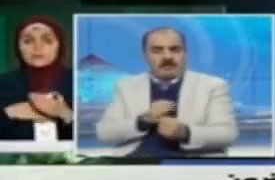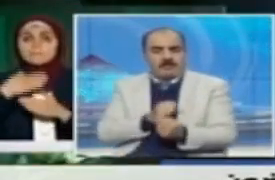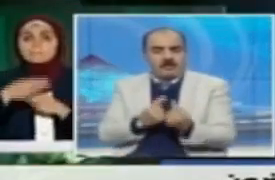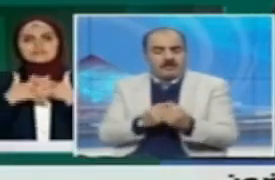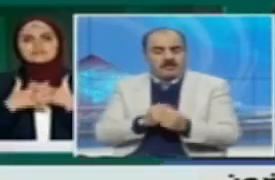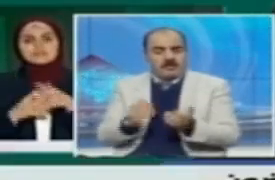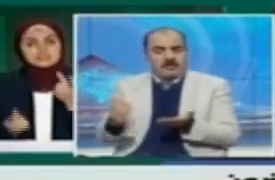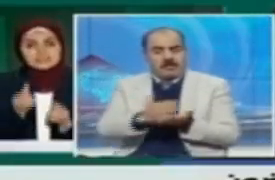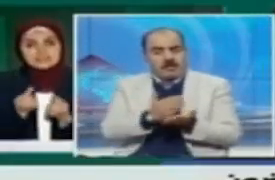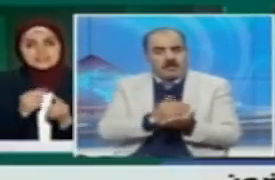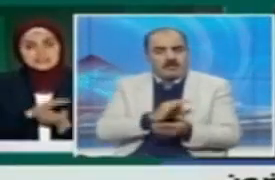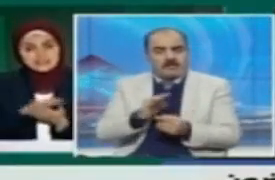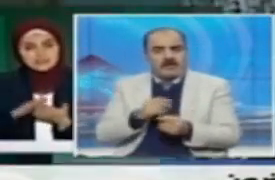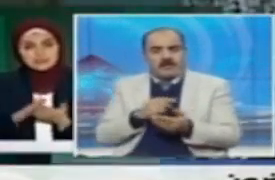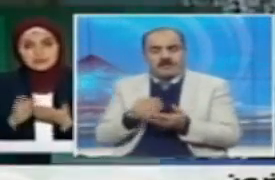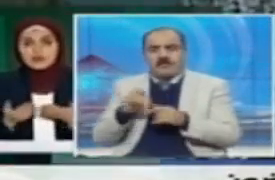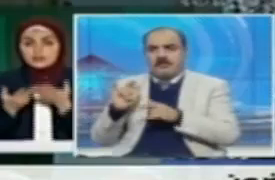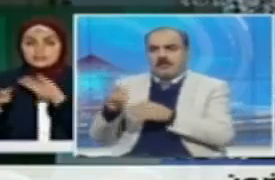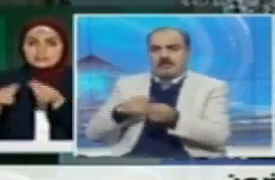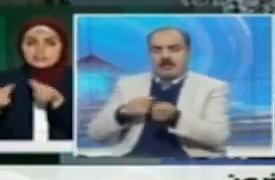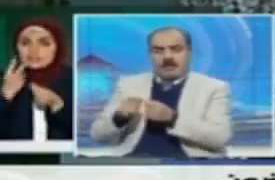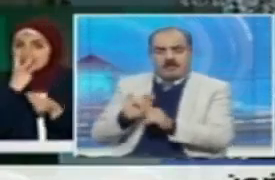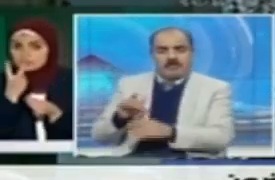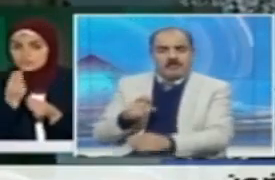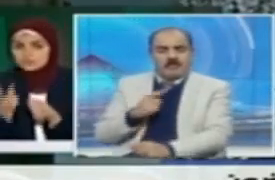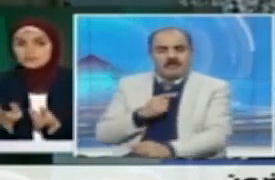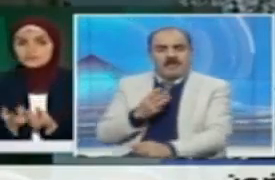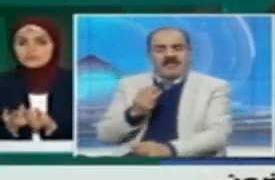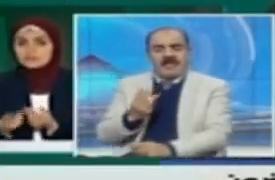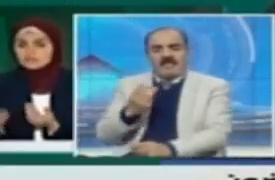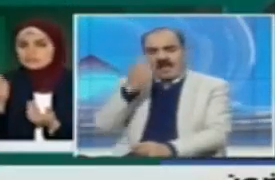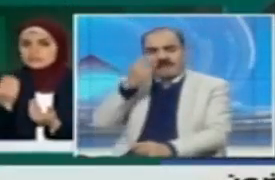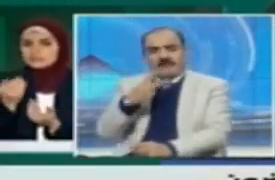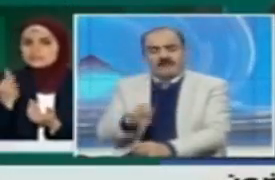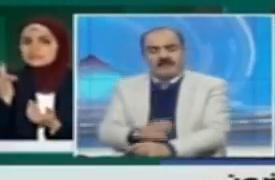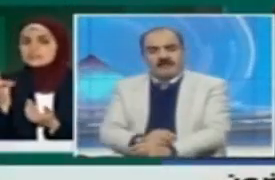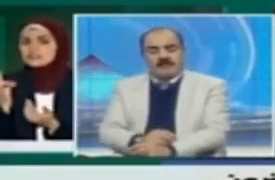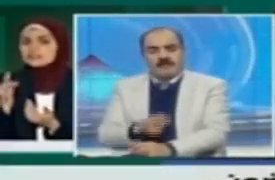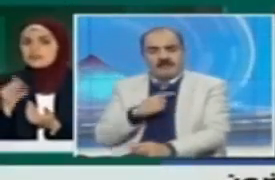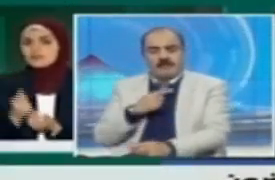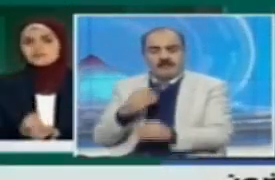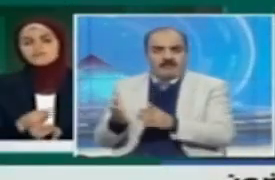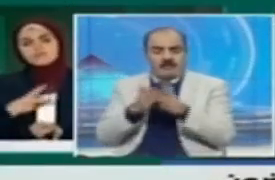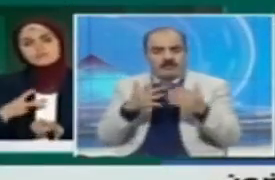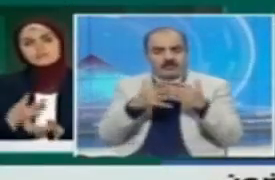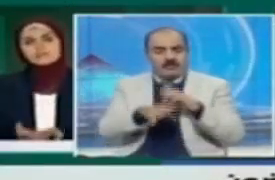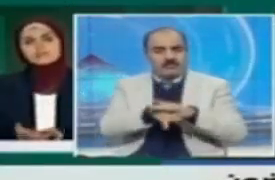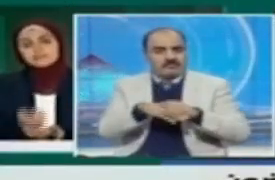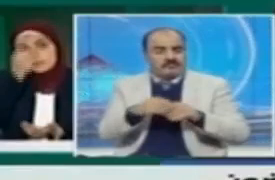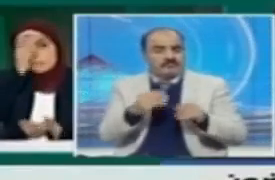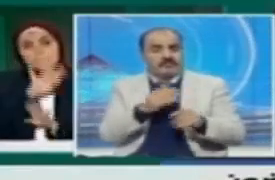على الحصاد، عرضناه على التاجر قال هاخده ب 3200، خدناه احنا وديناه المصنع بعناه